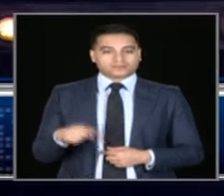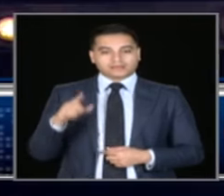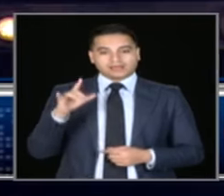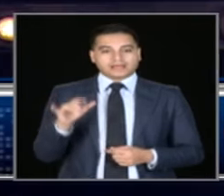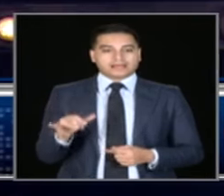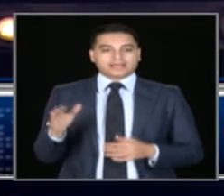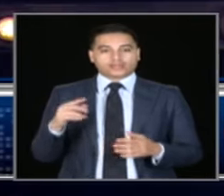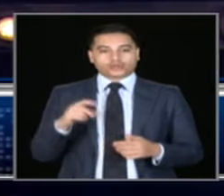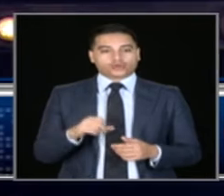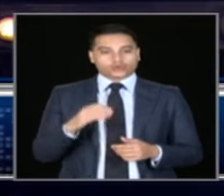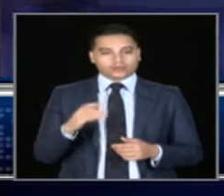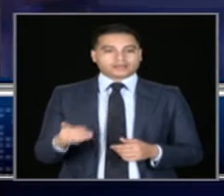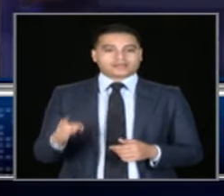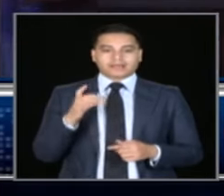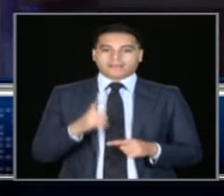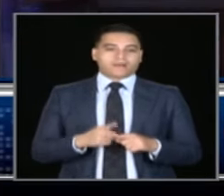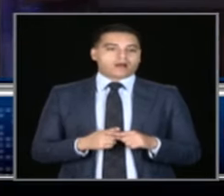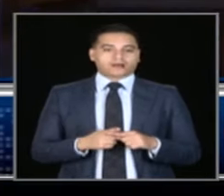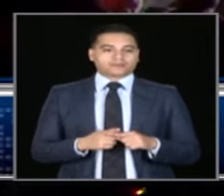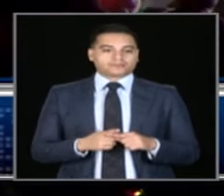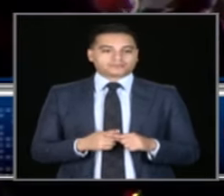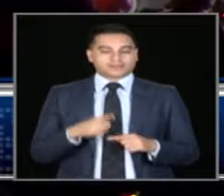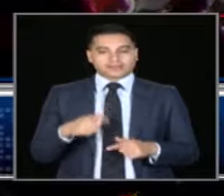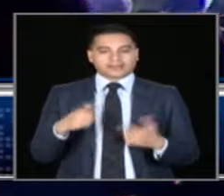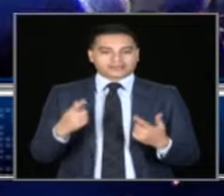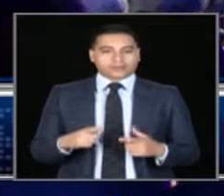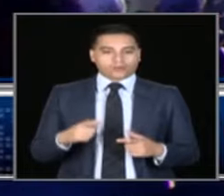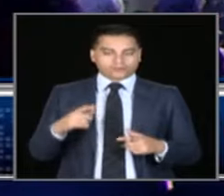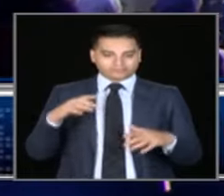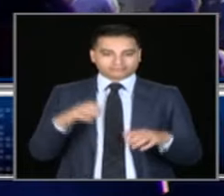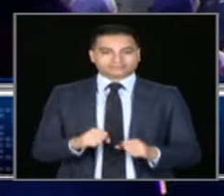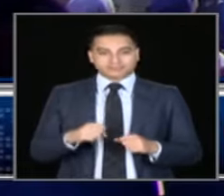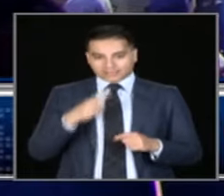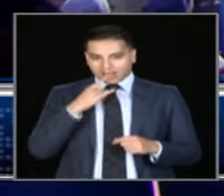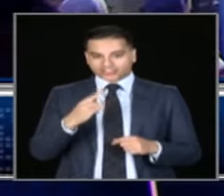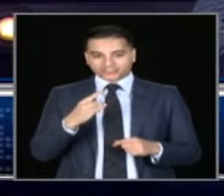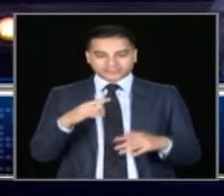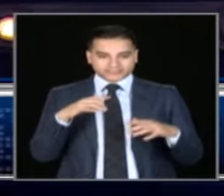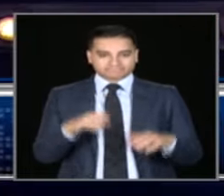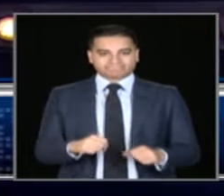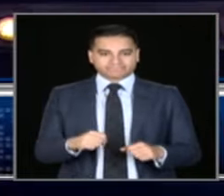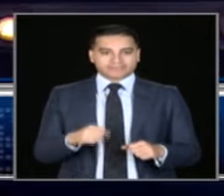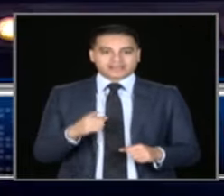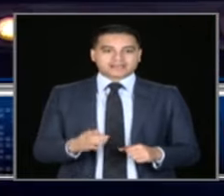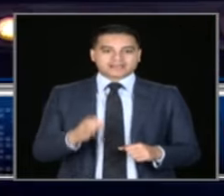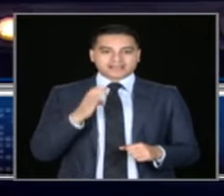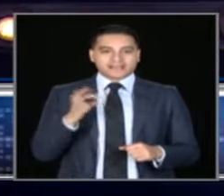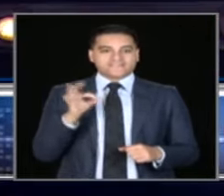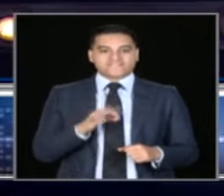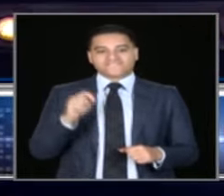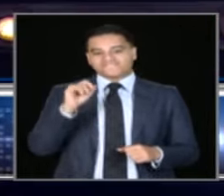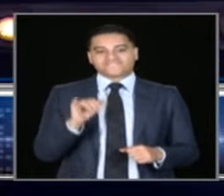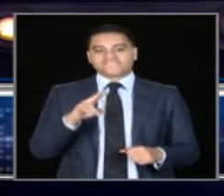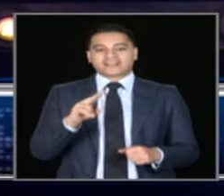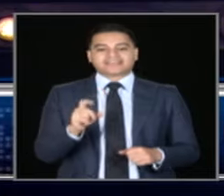دوك آن. إجابة خاطئة. واستمر الاحتلال 10 سنين. الإجابة